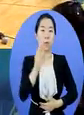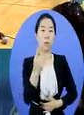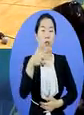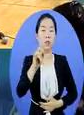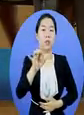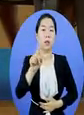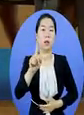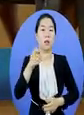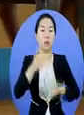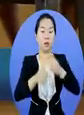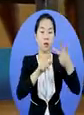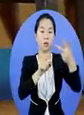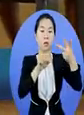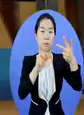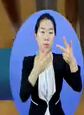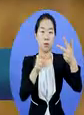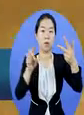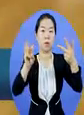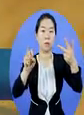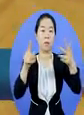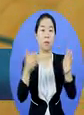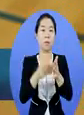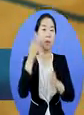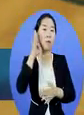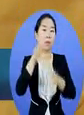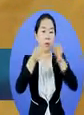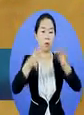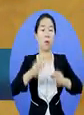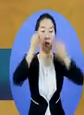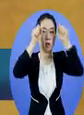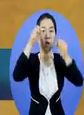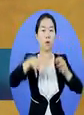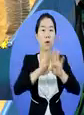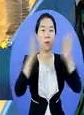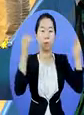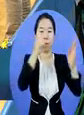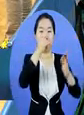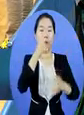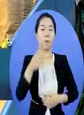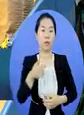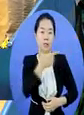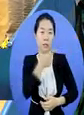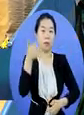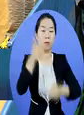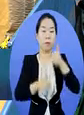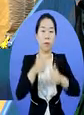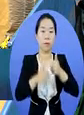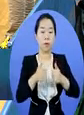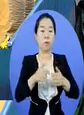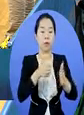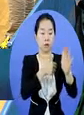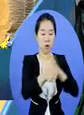대회가 지난 7월 28일부터 31일까지 4일간 유관순 체육관에서 열렸습니다. 역대 최대 규모로 열린 이번